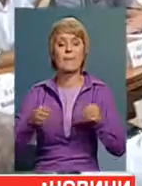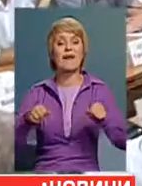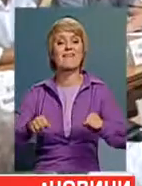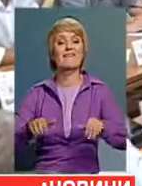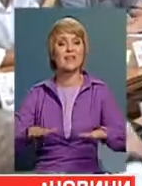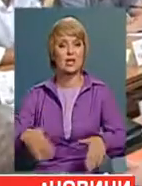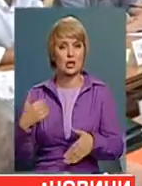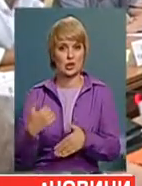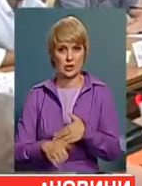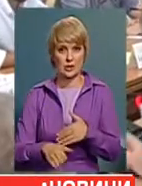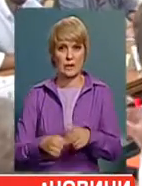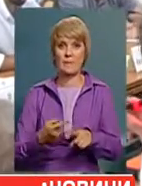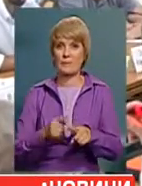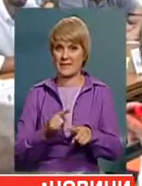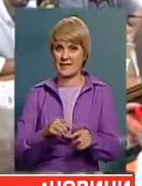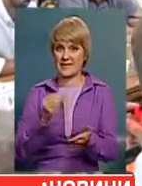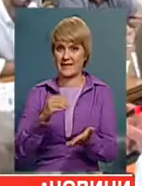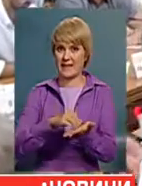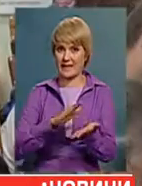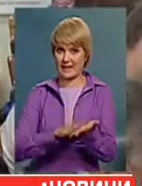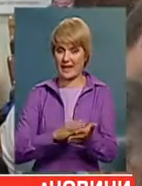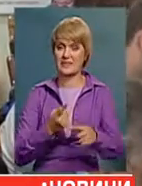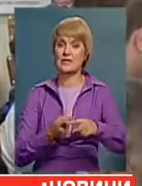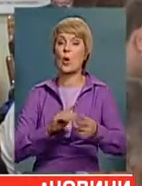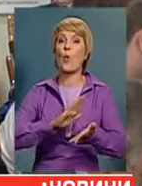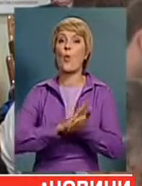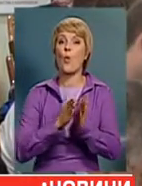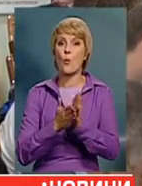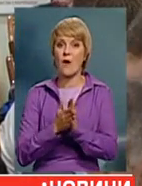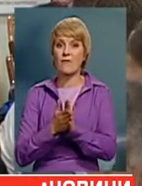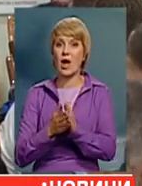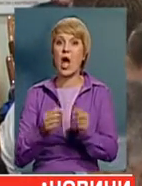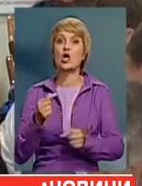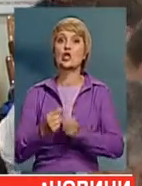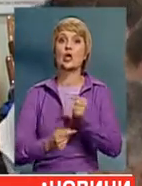електронного декларування – одна з умов отримання чергового траншу від МВФ та запровадження безвізового режиму з Євросоюзом.